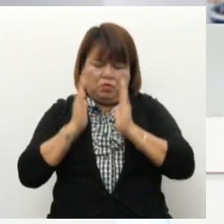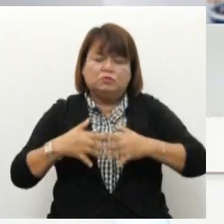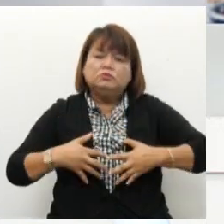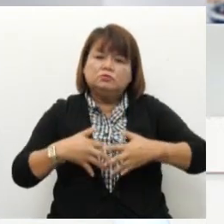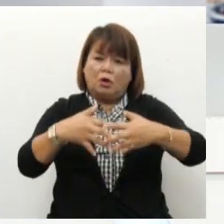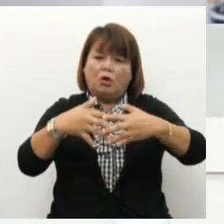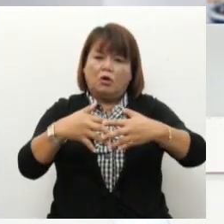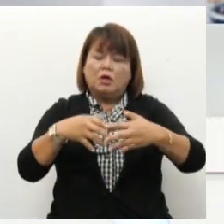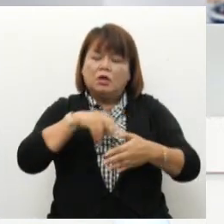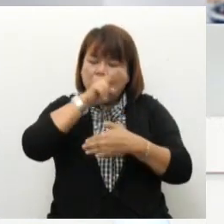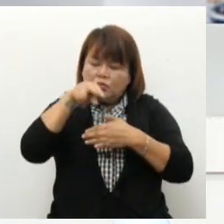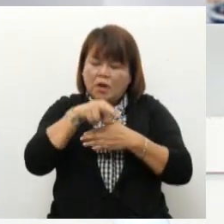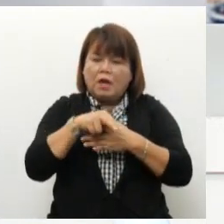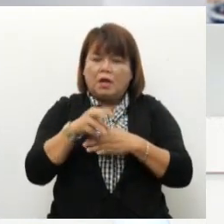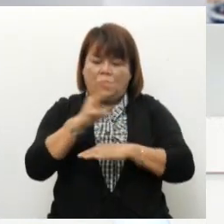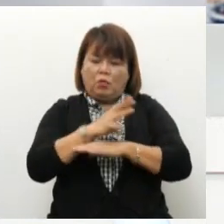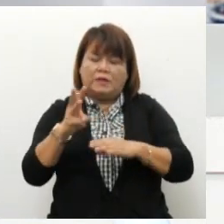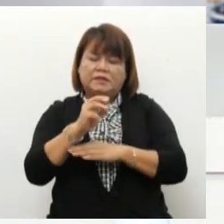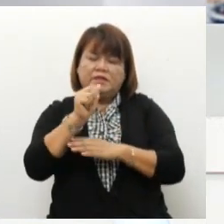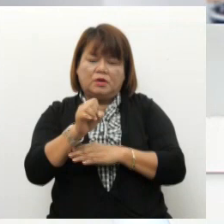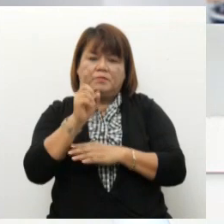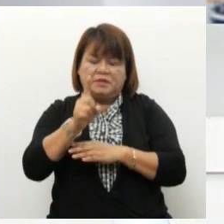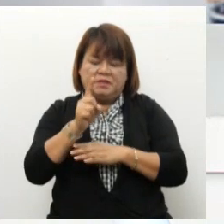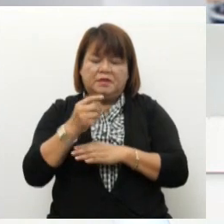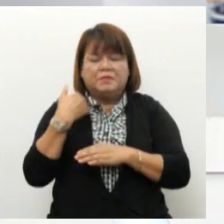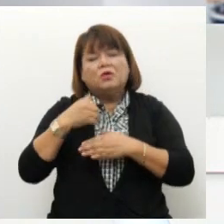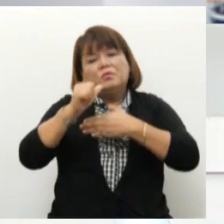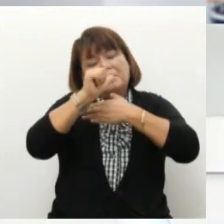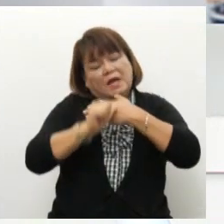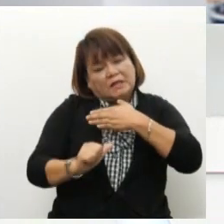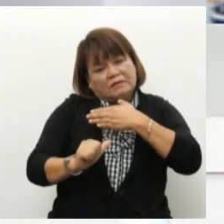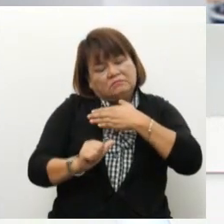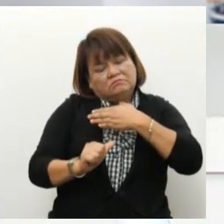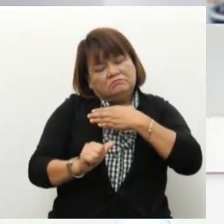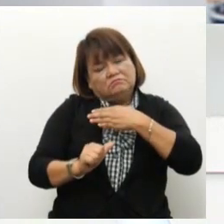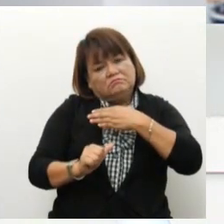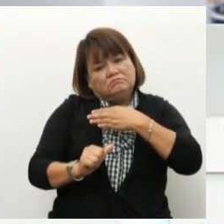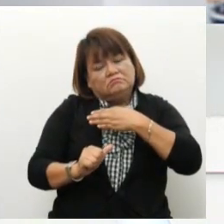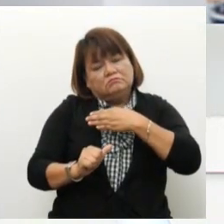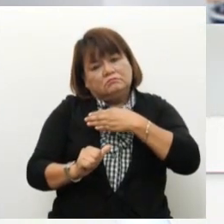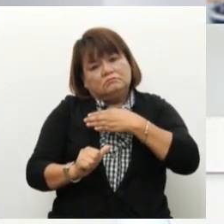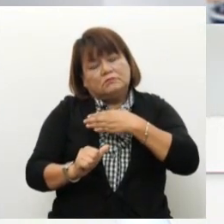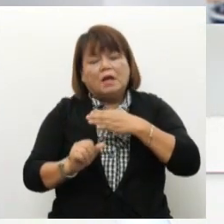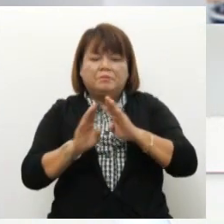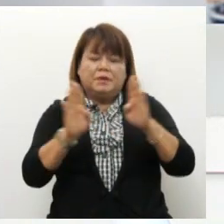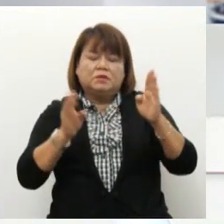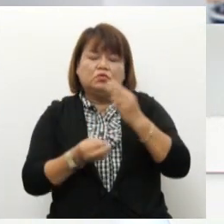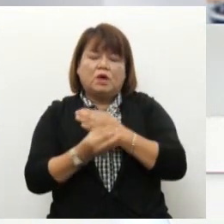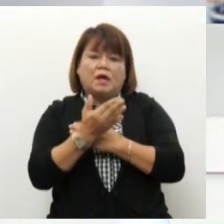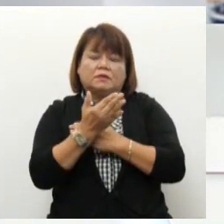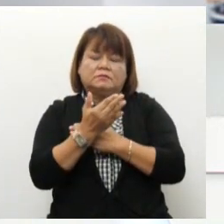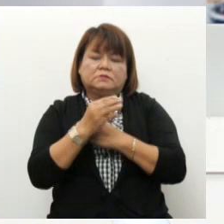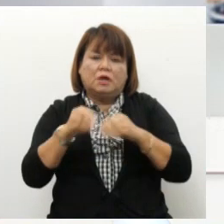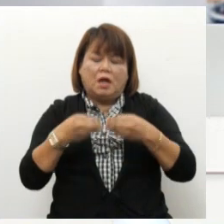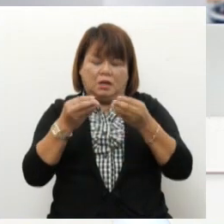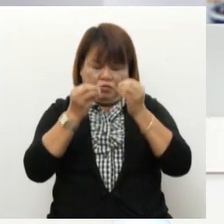ราก็ได้ดูแลรวมไปถึงวันที่สอบจริงก็มีคนผ่าตัดนะครับก็ยังเปิดโอกาสให้คุณ